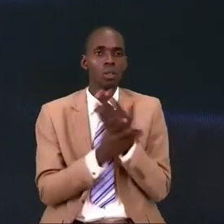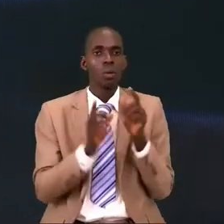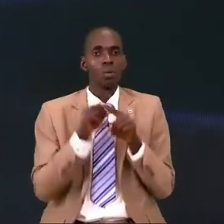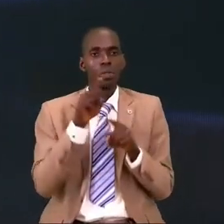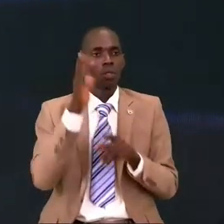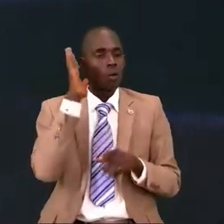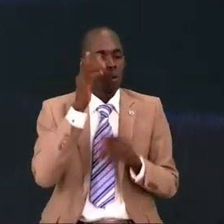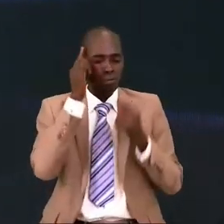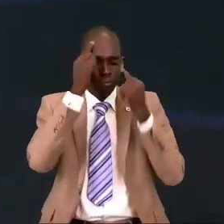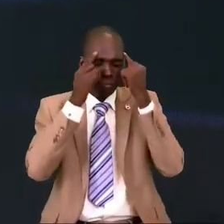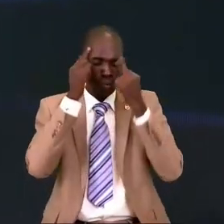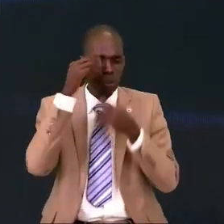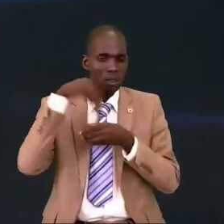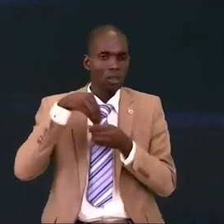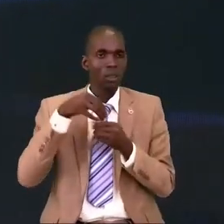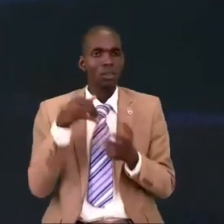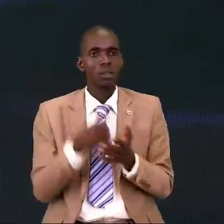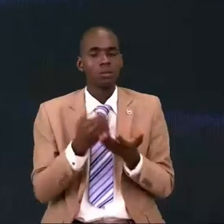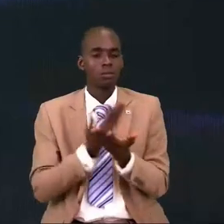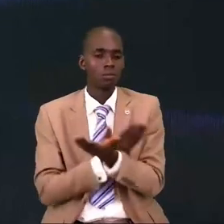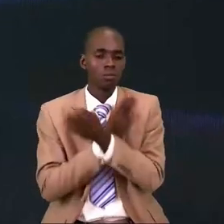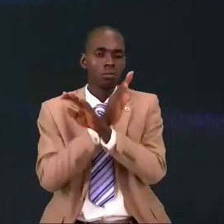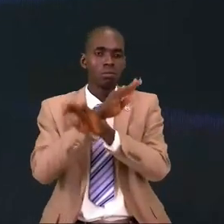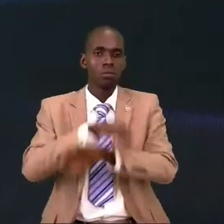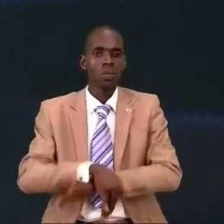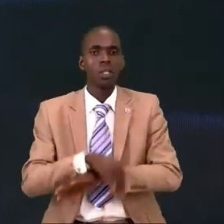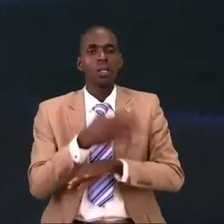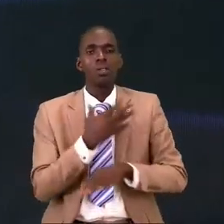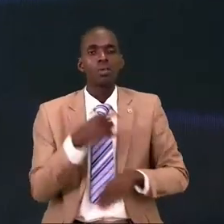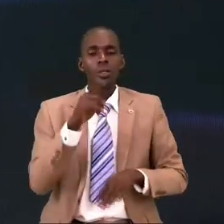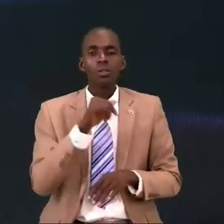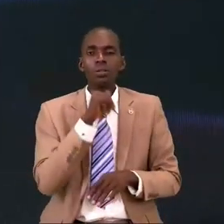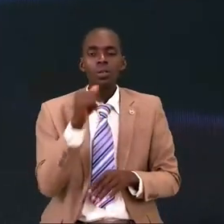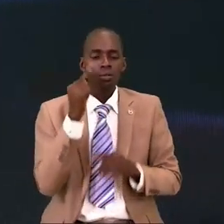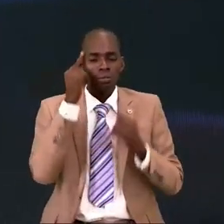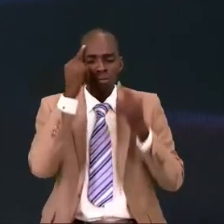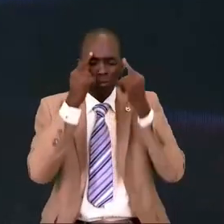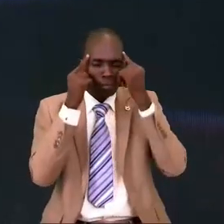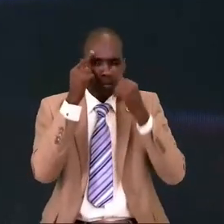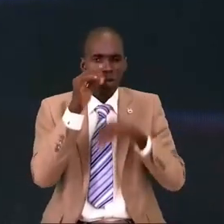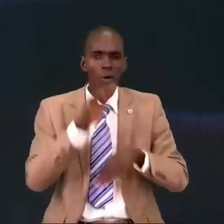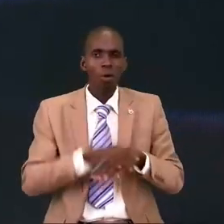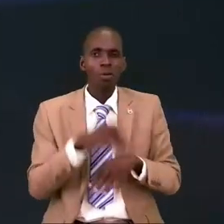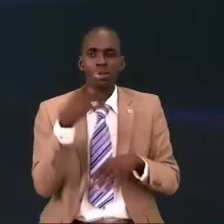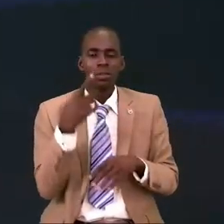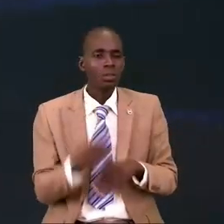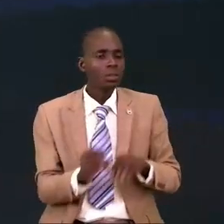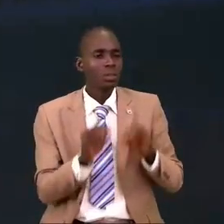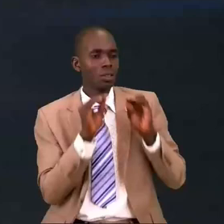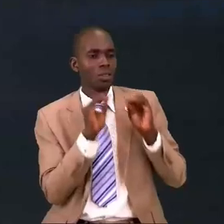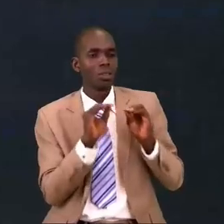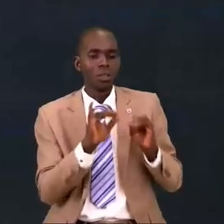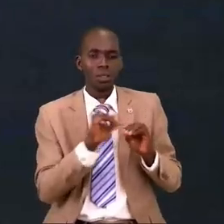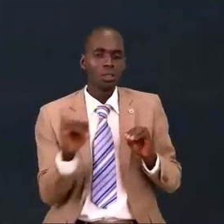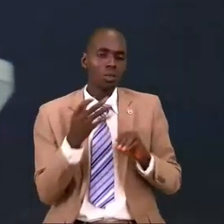Tu ne médites pas les dogmes d'une dénomination. Tu ne médites pas les idées